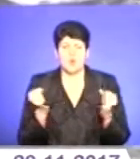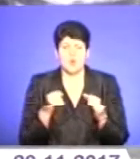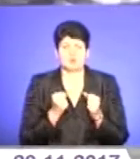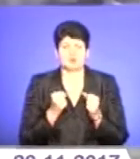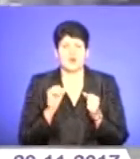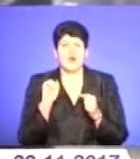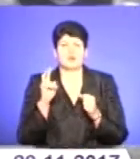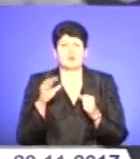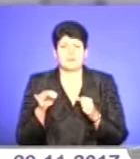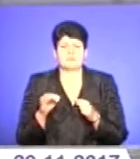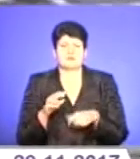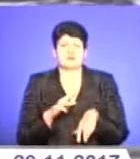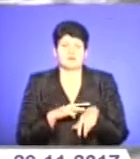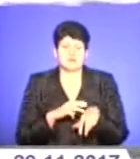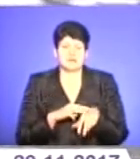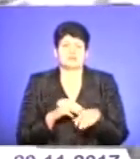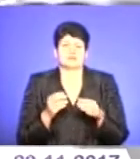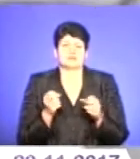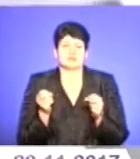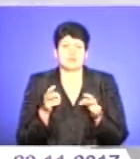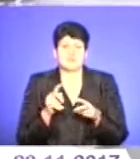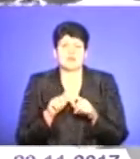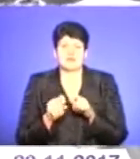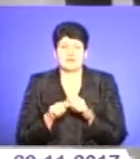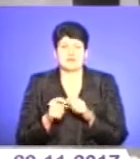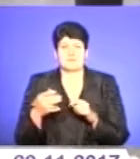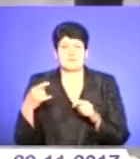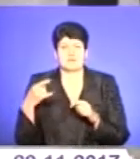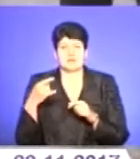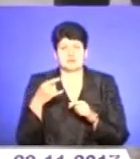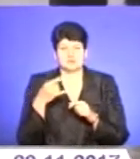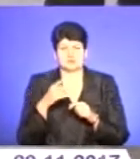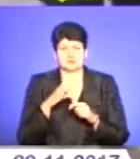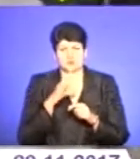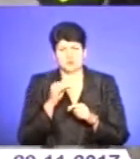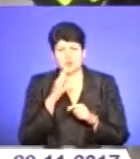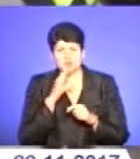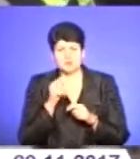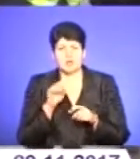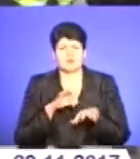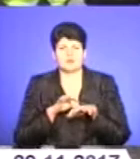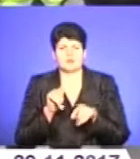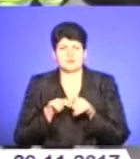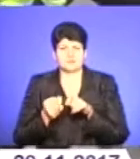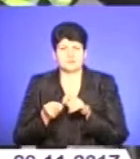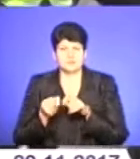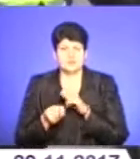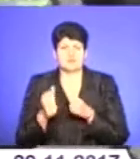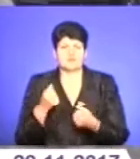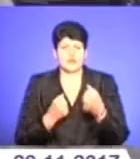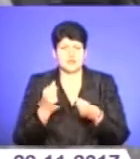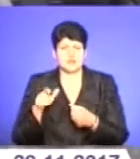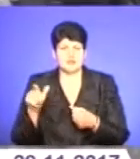акумулятори. Правоохоронці та фахівці Укртрансбезпеки перевірятимуть маршрутні засоби та проводитимуть інструктажі з перевізниками та водіями